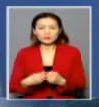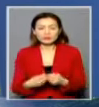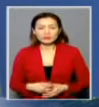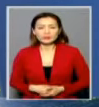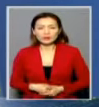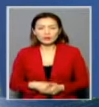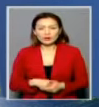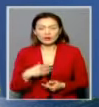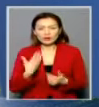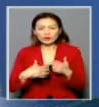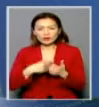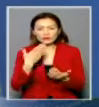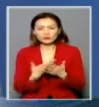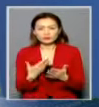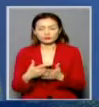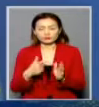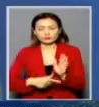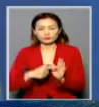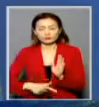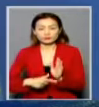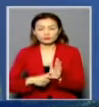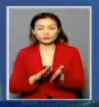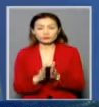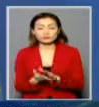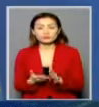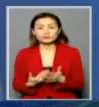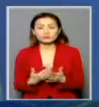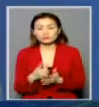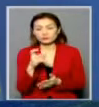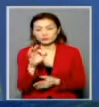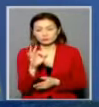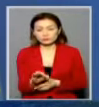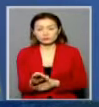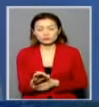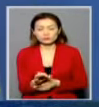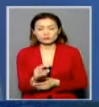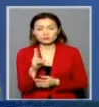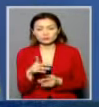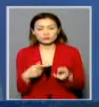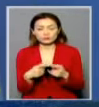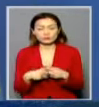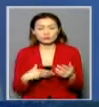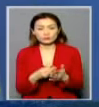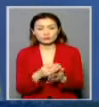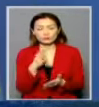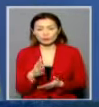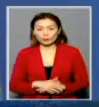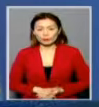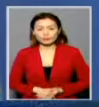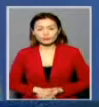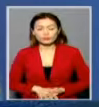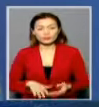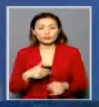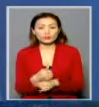отбасылардың кірісінің орта есеппен 70 кей жағдайларда 100%-на жуығы пәтер жалдауға кетіп отыр.